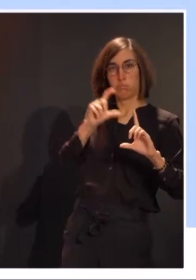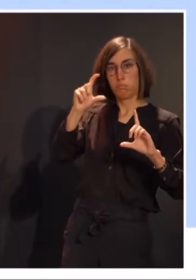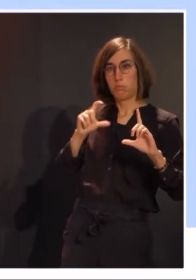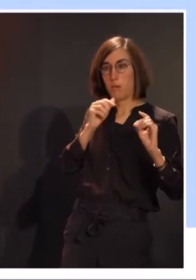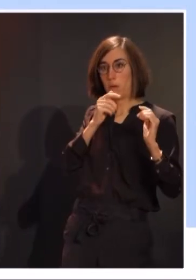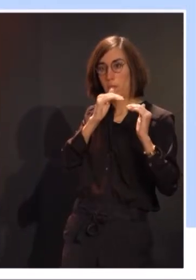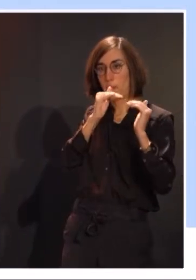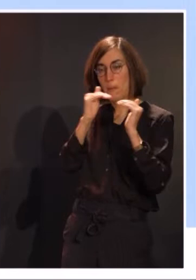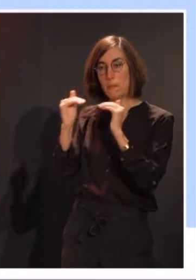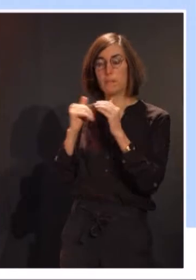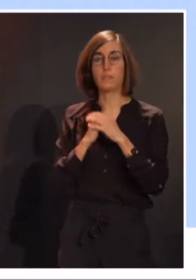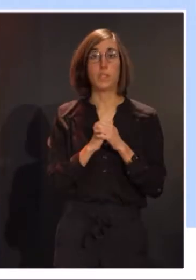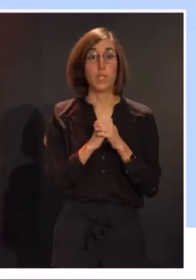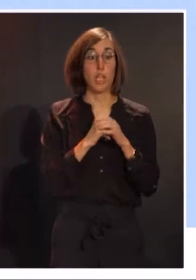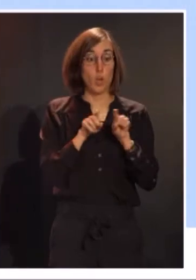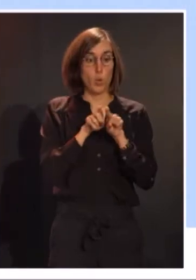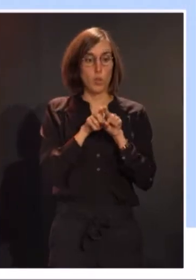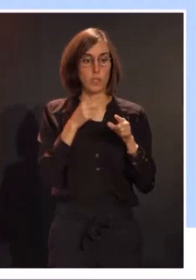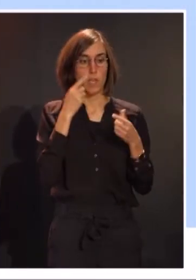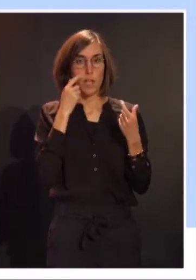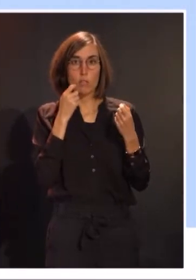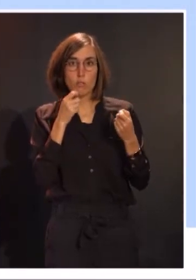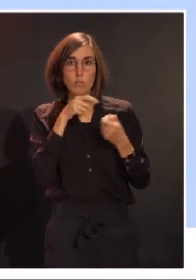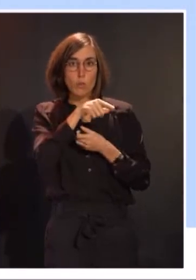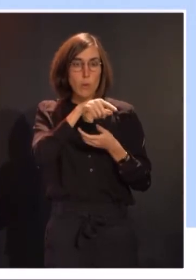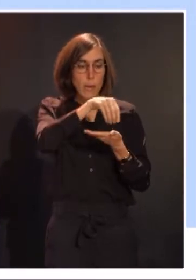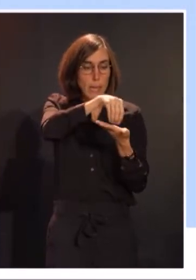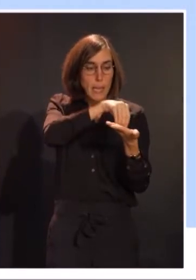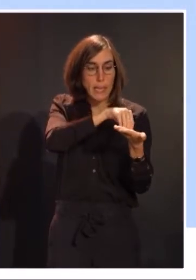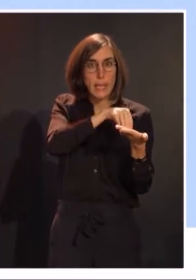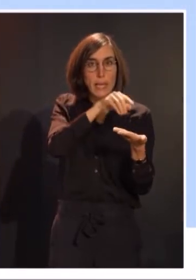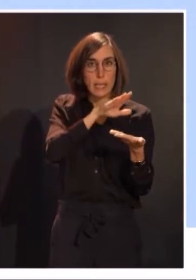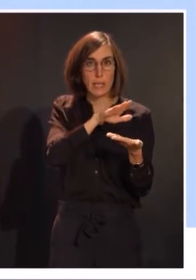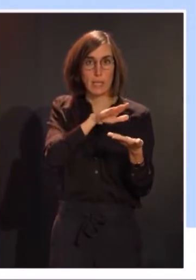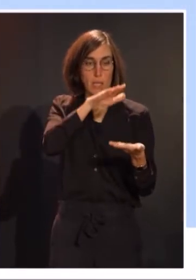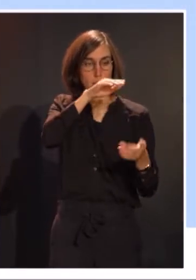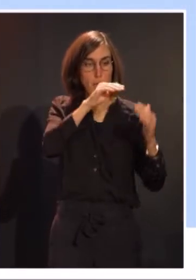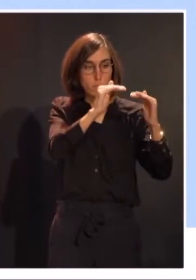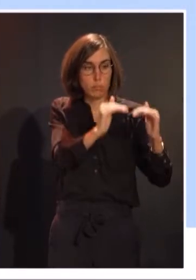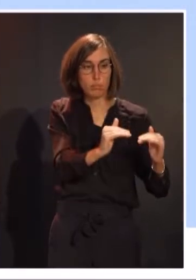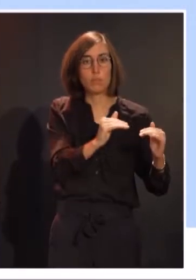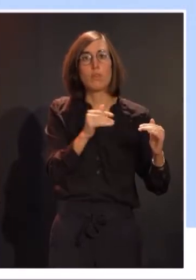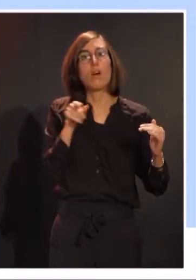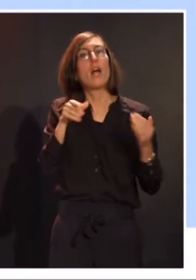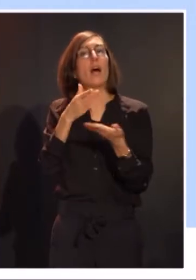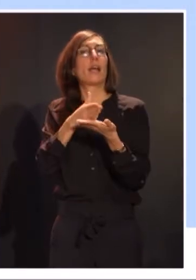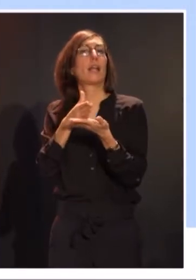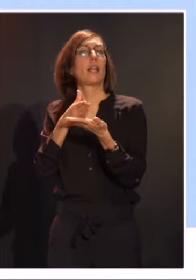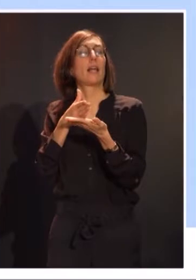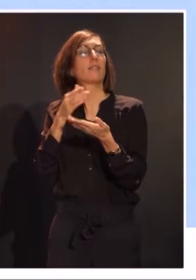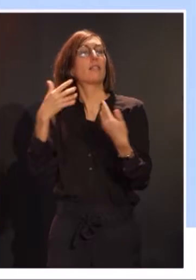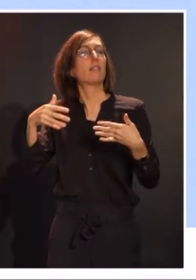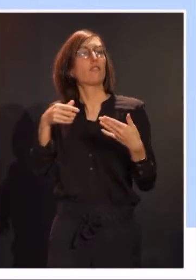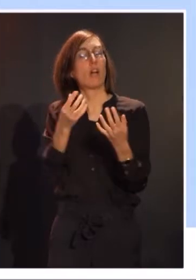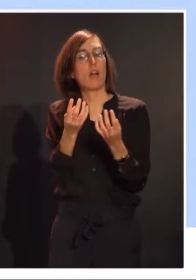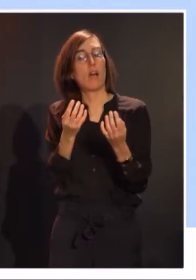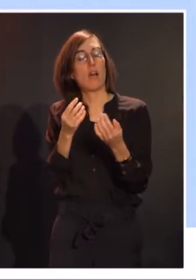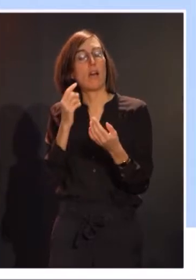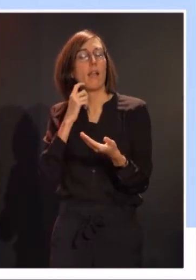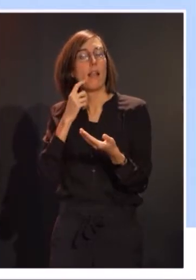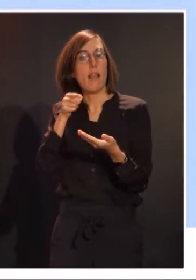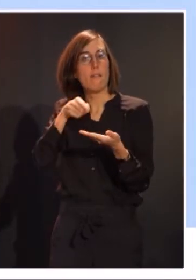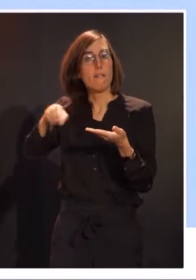classe spécialisée, c'est déjà adapté, mais il fallait encore plus adapter pour lui. Et il y avait également la proposition de temps en temps d'utiliser